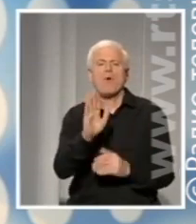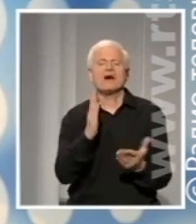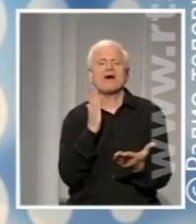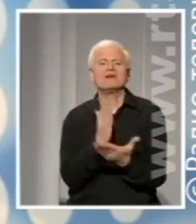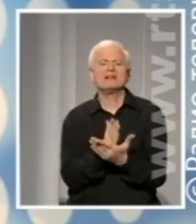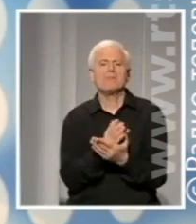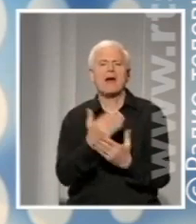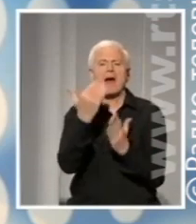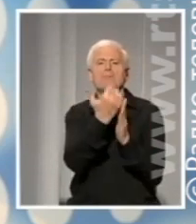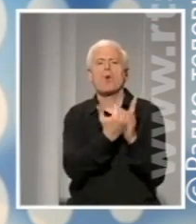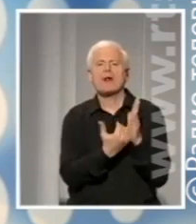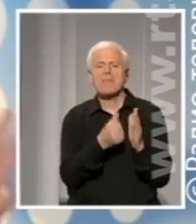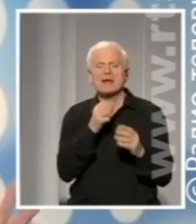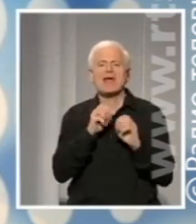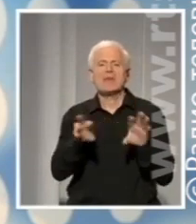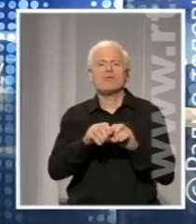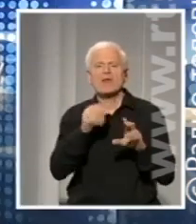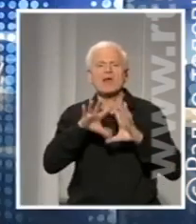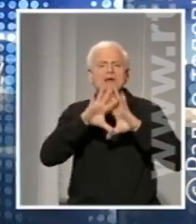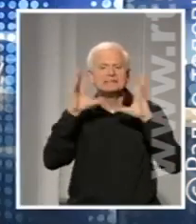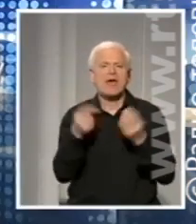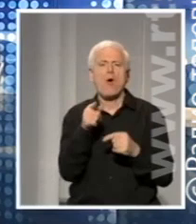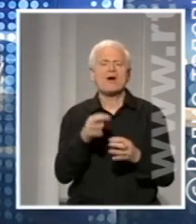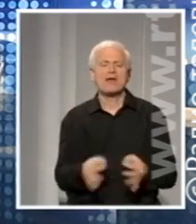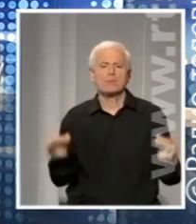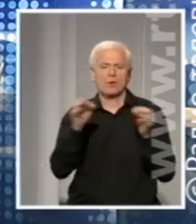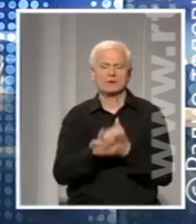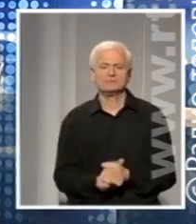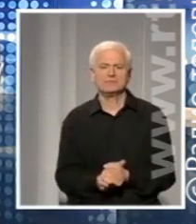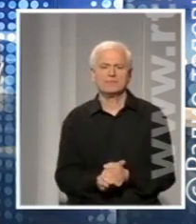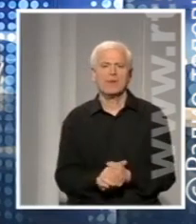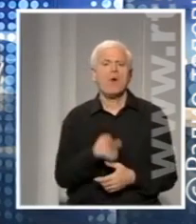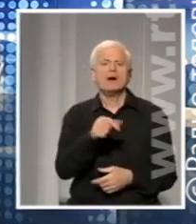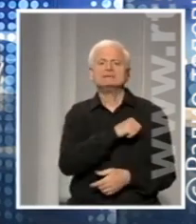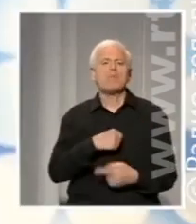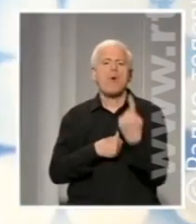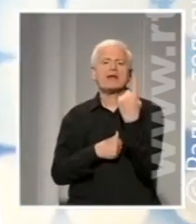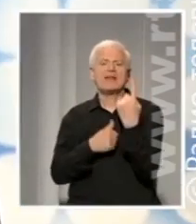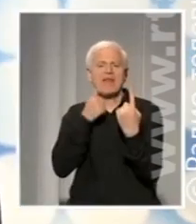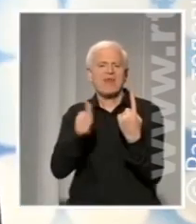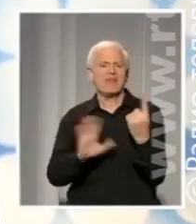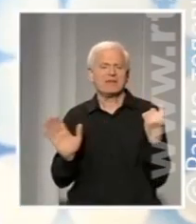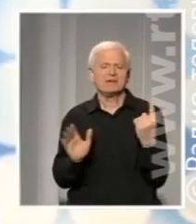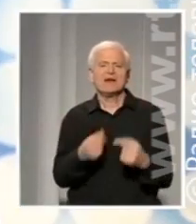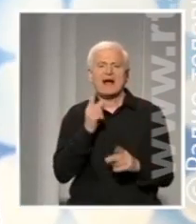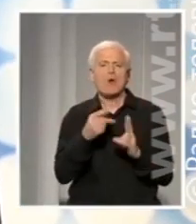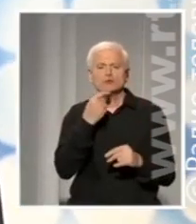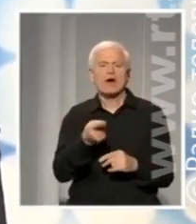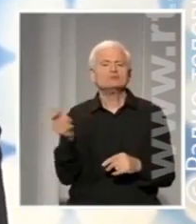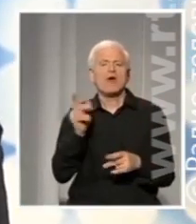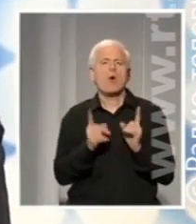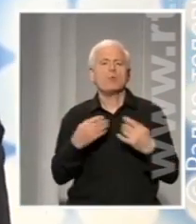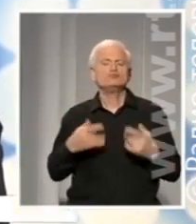programa, emitovanja programa i uopšte celokupan ovaj projekat? Pa ceo jedan dan. Kao što je učiteljica rekla, evo koliko su